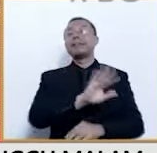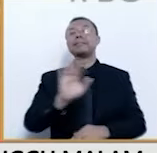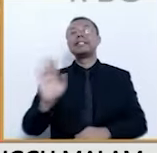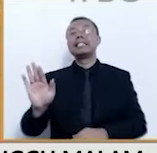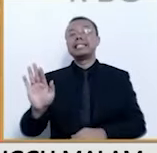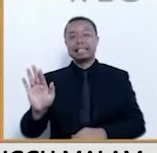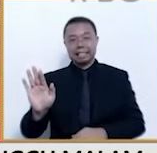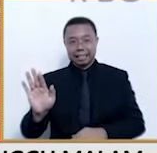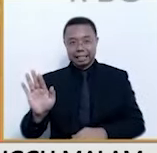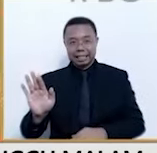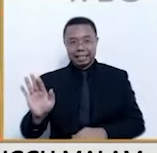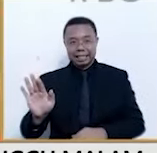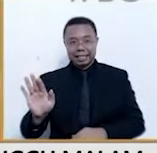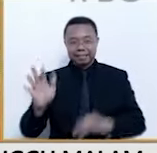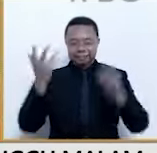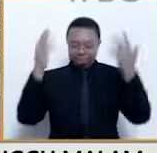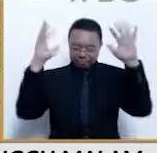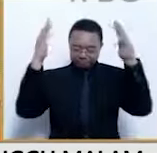kerjanya